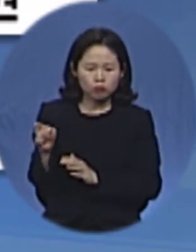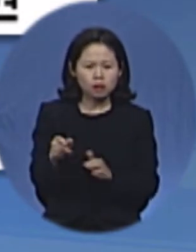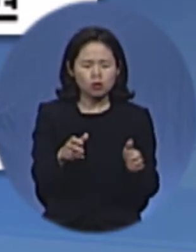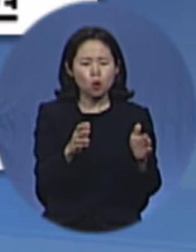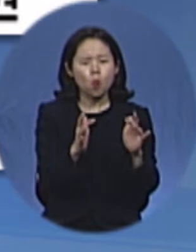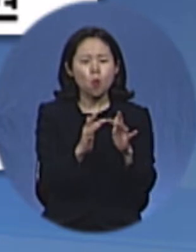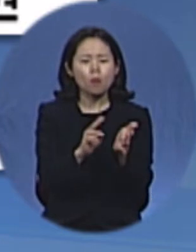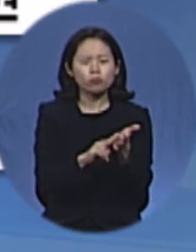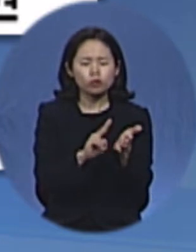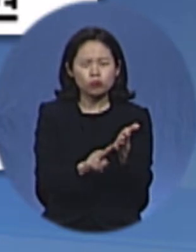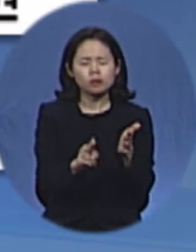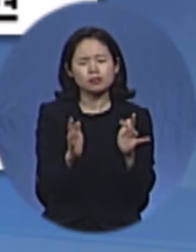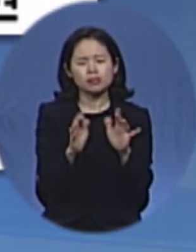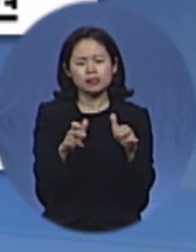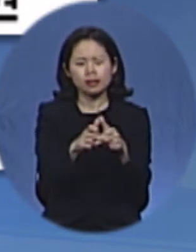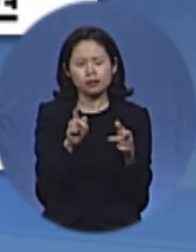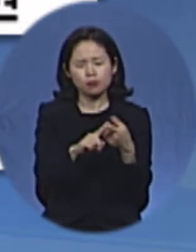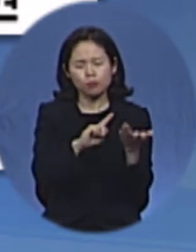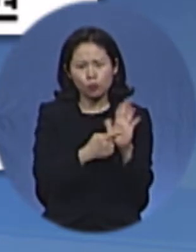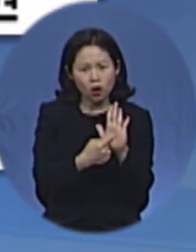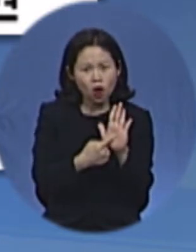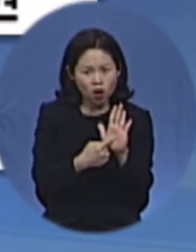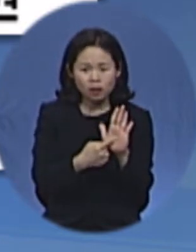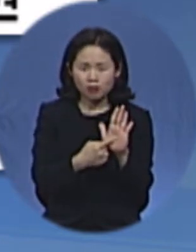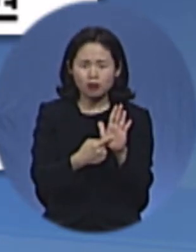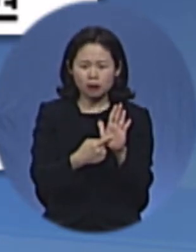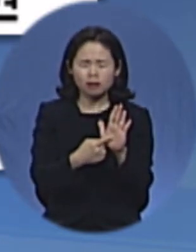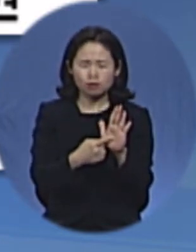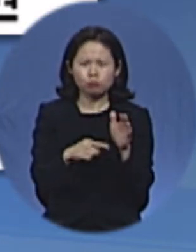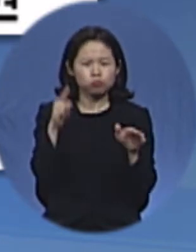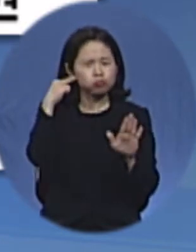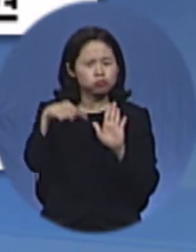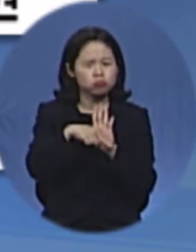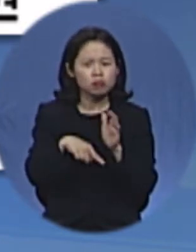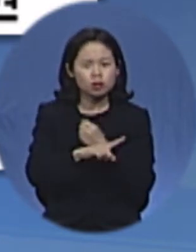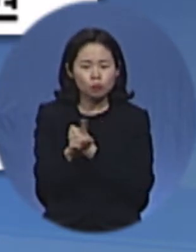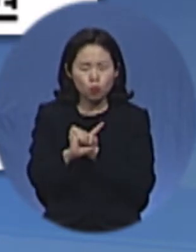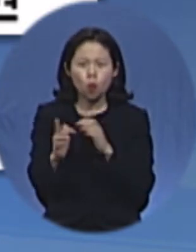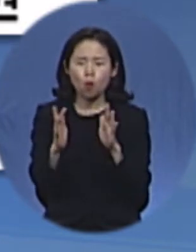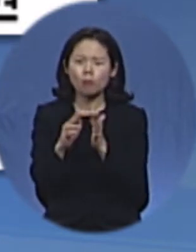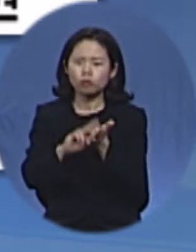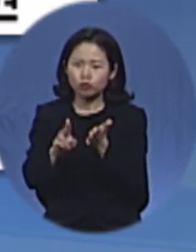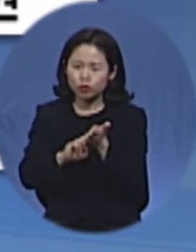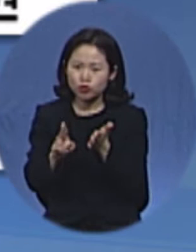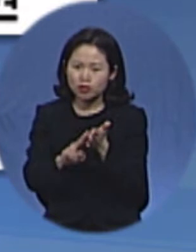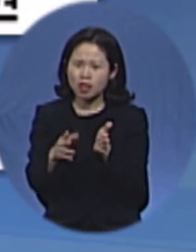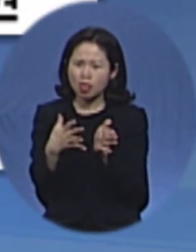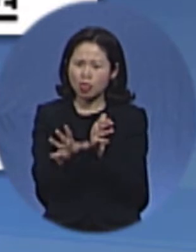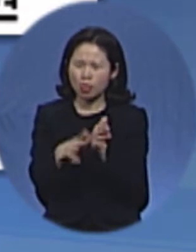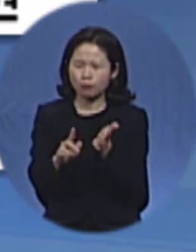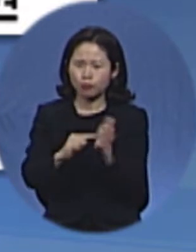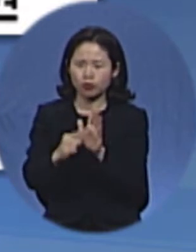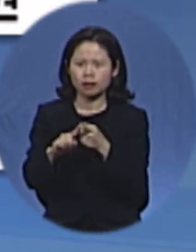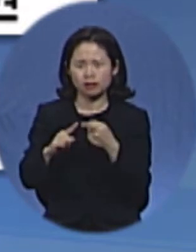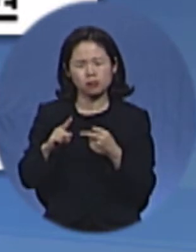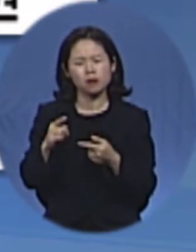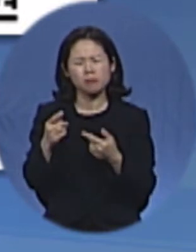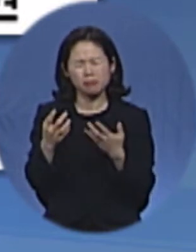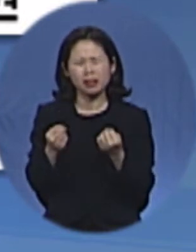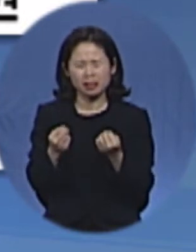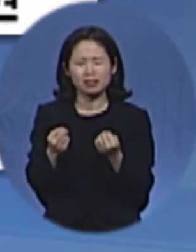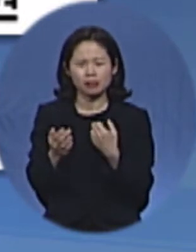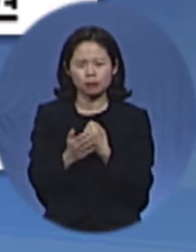것에 부정적인 것은 웹툰이 혐오 표현을 즐겨 사용하는 데 있다고 말했습니다. 한편 본부는 혐오